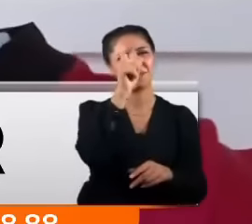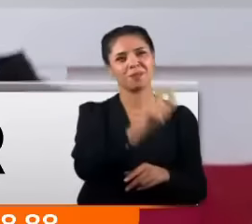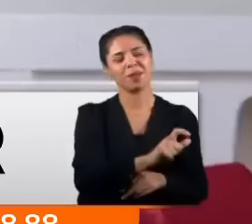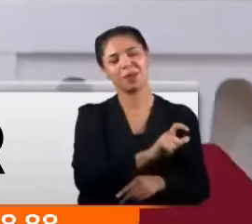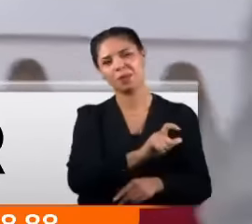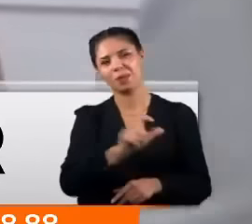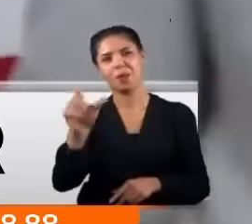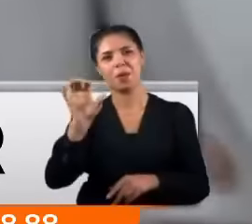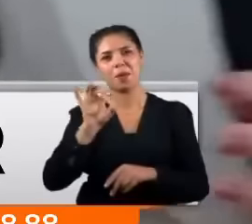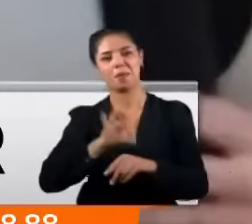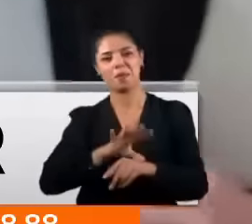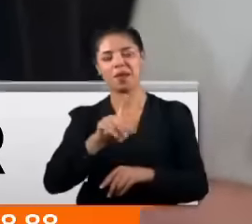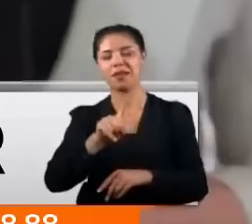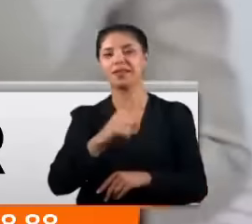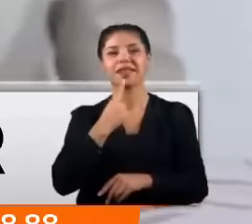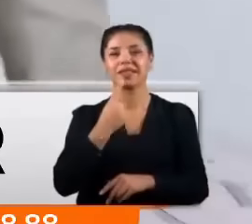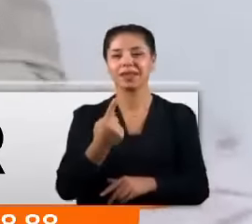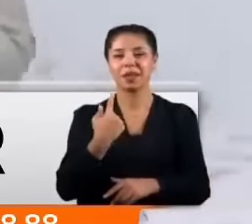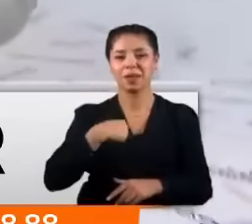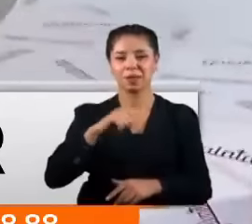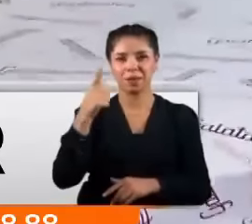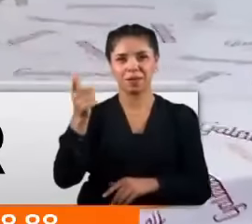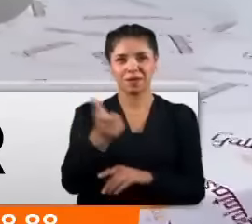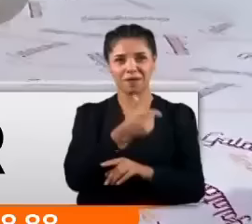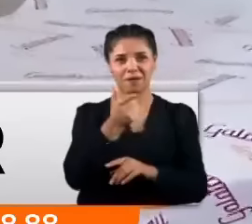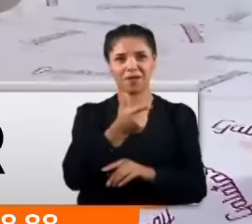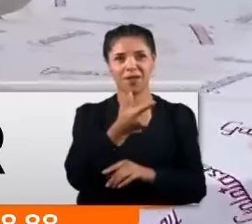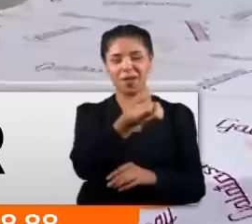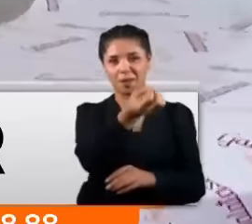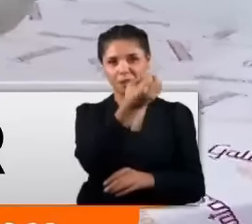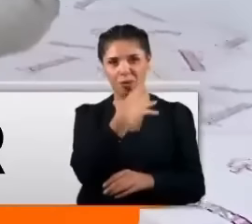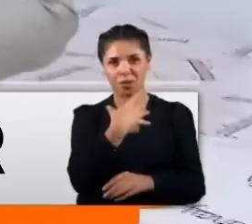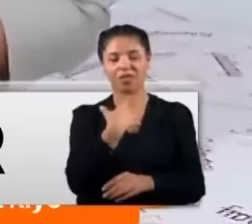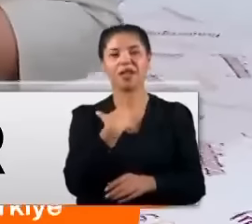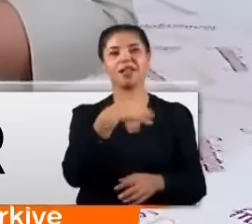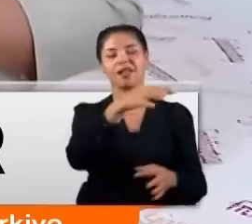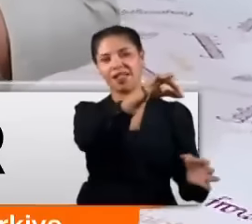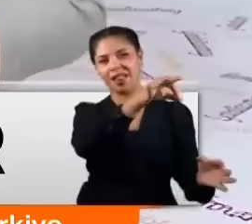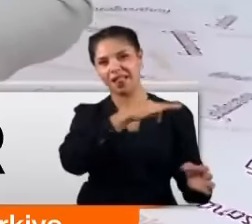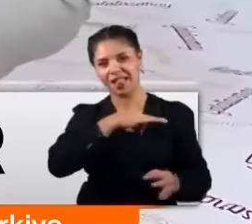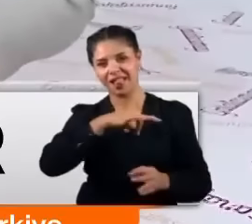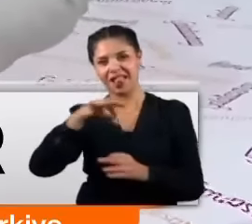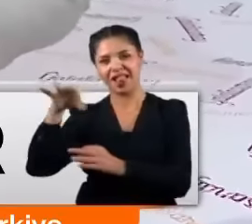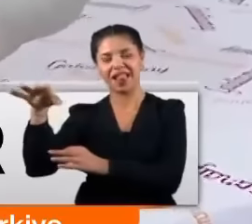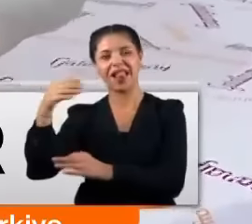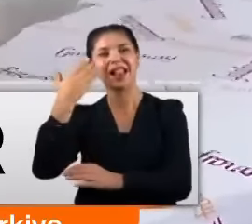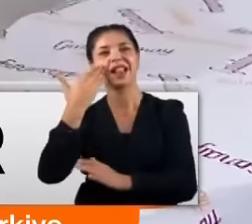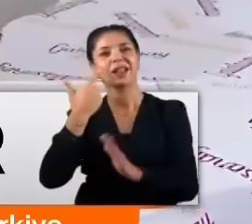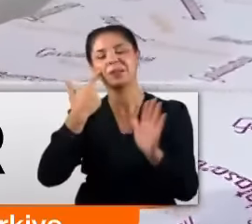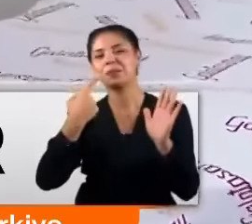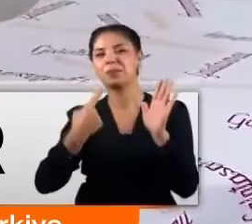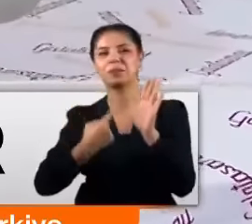yanıt gecikmedi. Aktürkoğlu bize bir video ulaştırdı. Şimdi ben de o videoyu Baturay'a izleteceğim. Bakalım ne